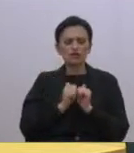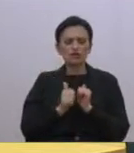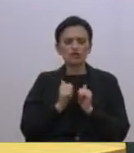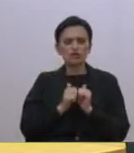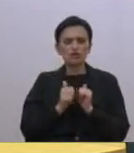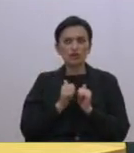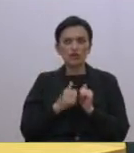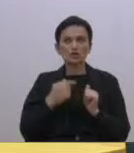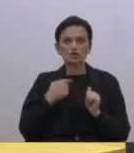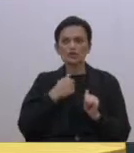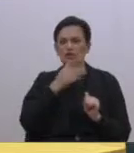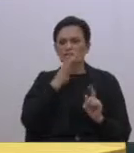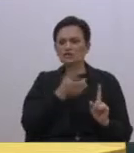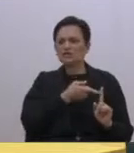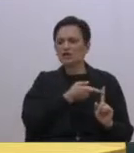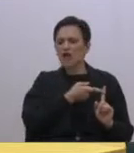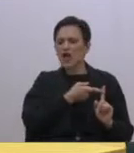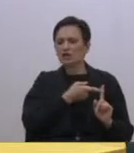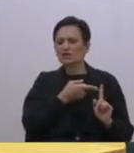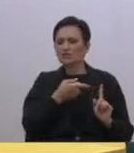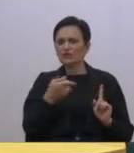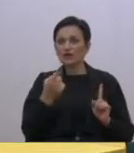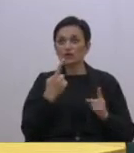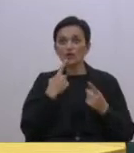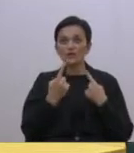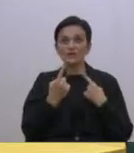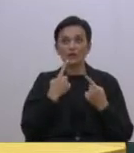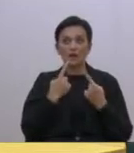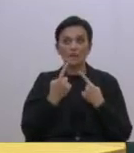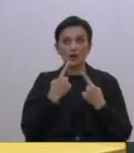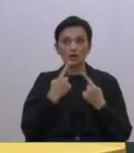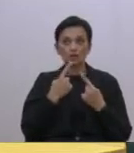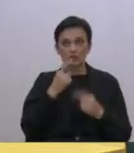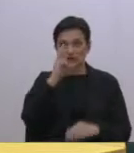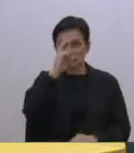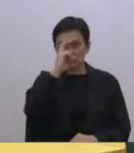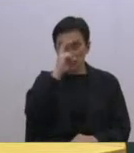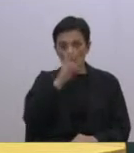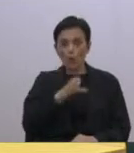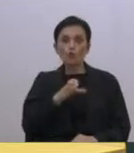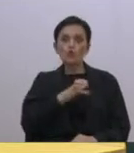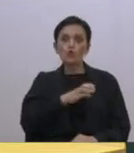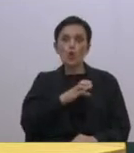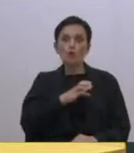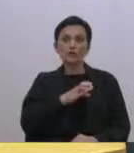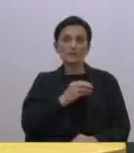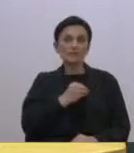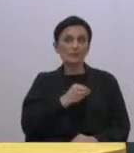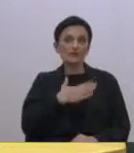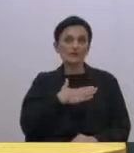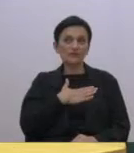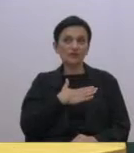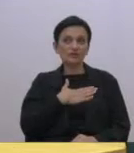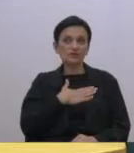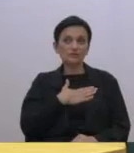ჩვენ ამდენი წლის განმავლობაში ლაპარაკობდით სახელმწიფო ქონების პრივატიზაციაზე,